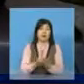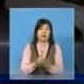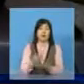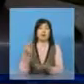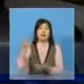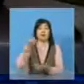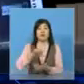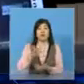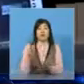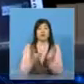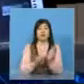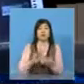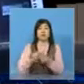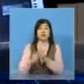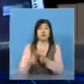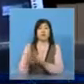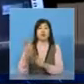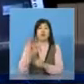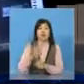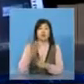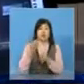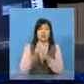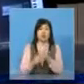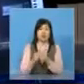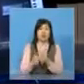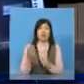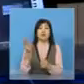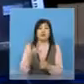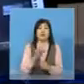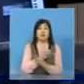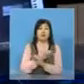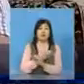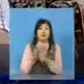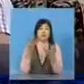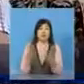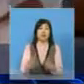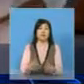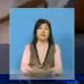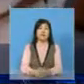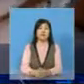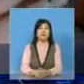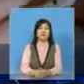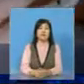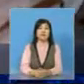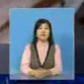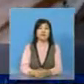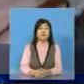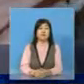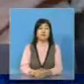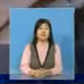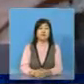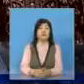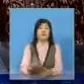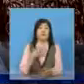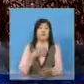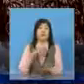6 мин по четыре часа каждая также положено два выходных дня хочет отслеживать